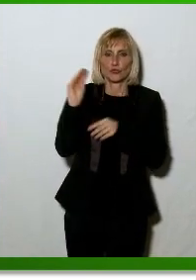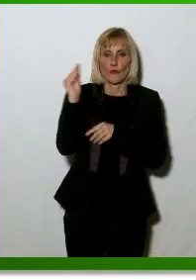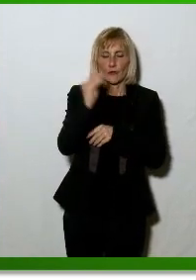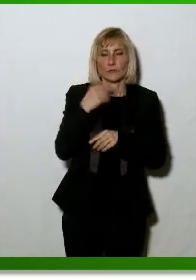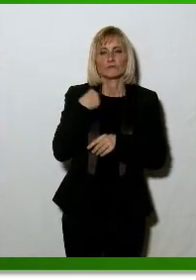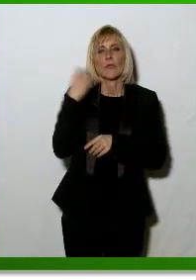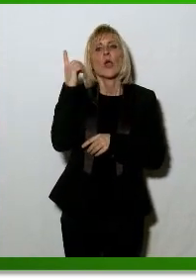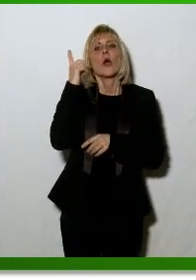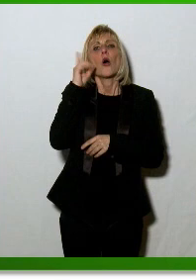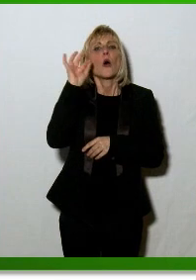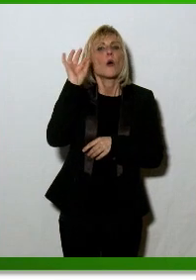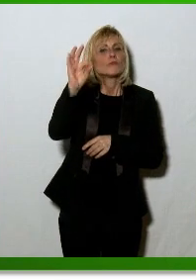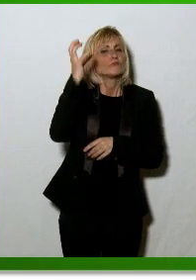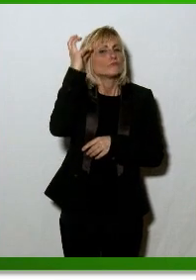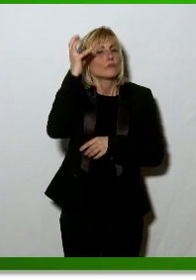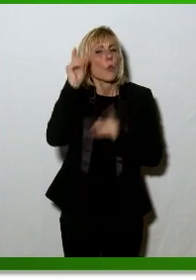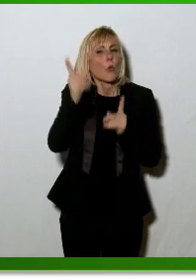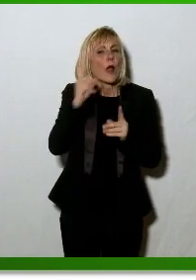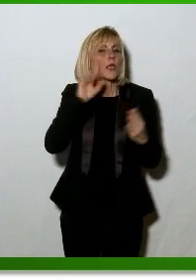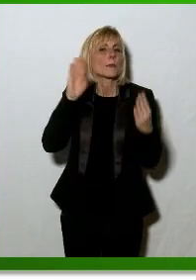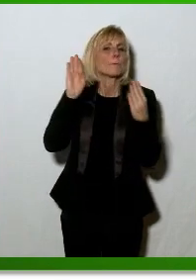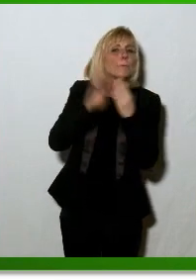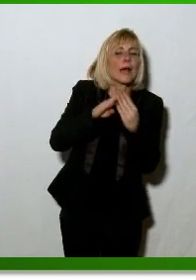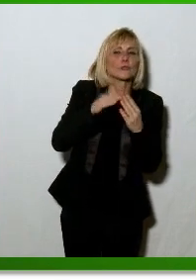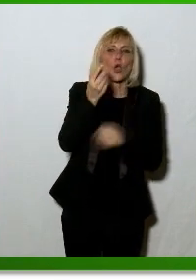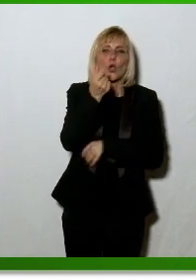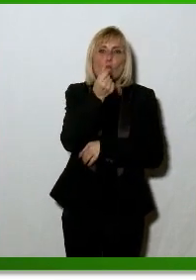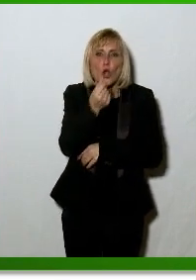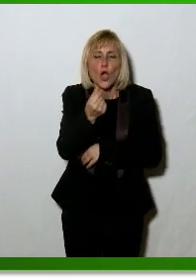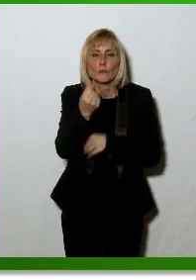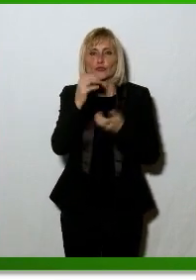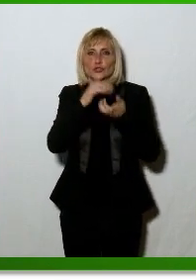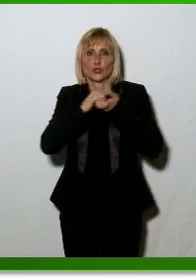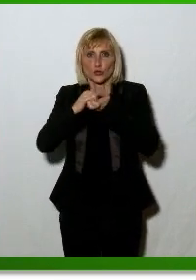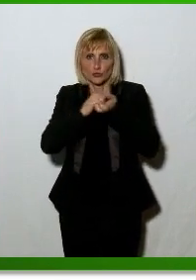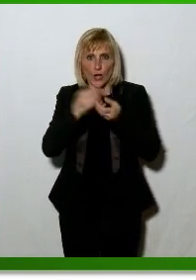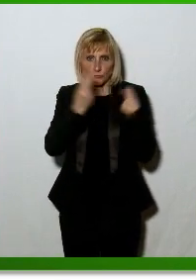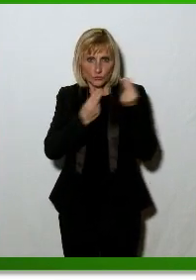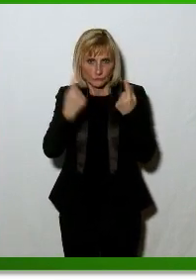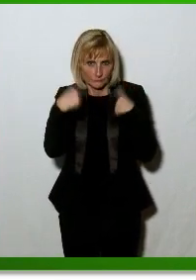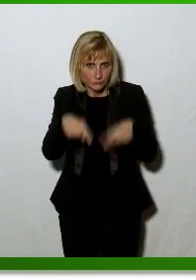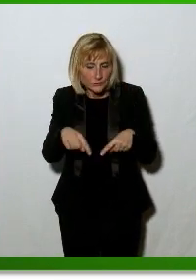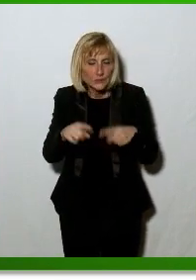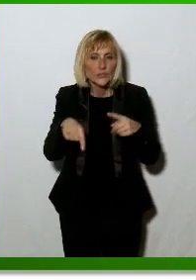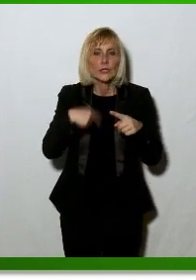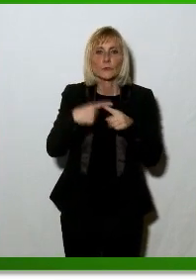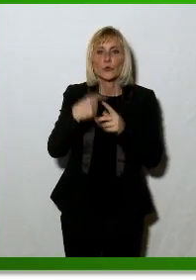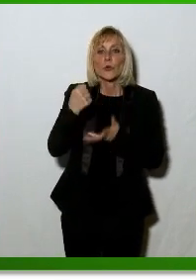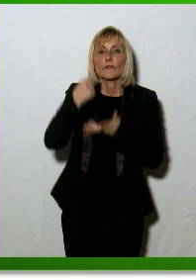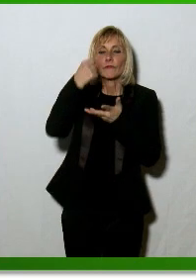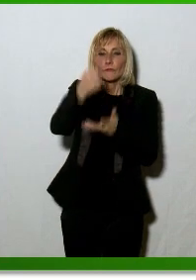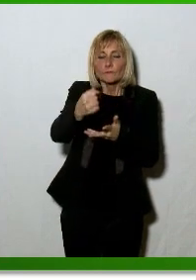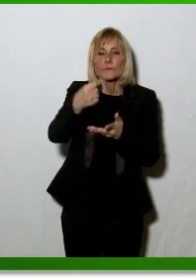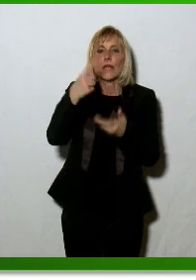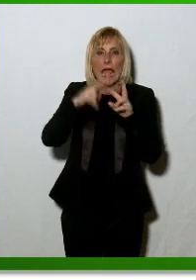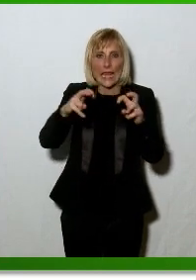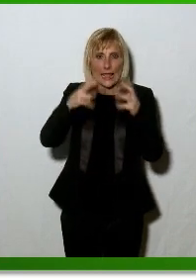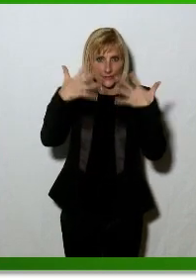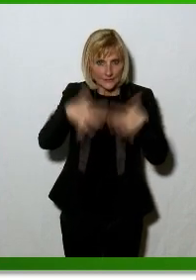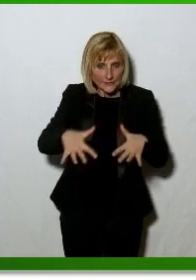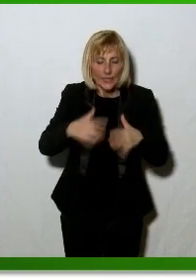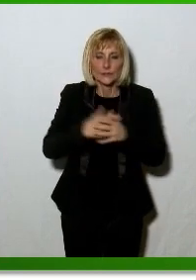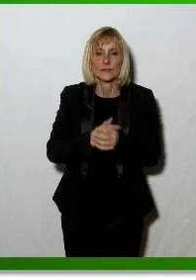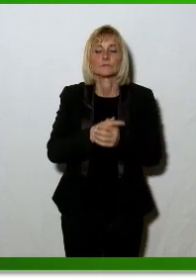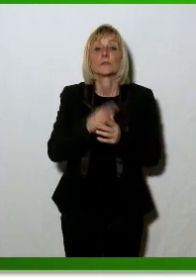di Anci è quella di valutare gli impatti economici e sociali di queste progettualità e degli investimenti analizzati per poi